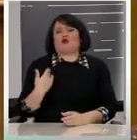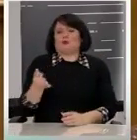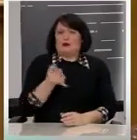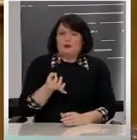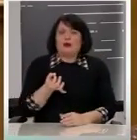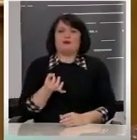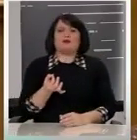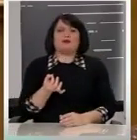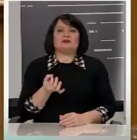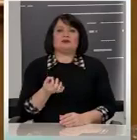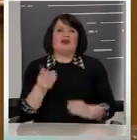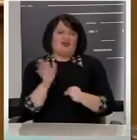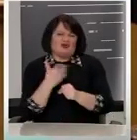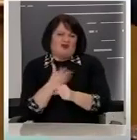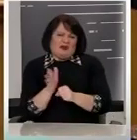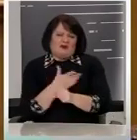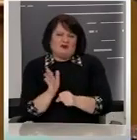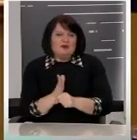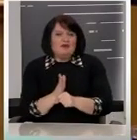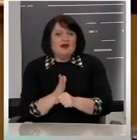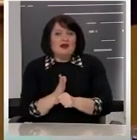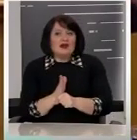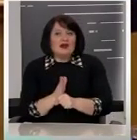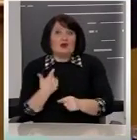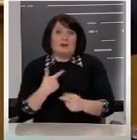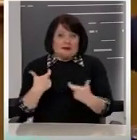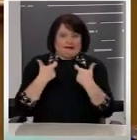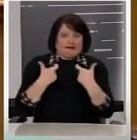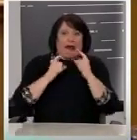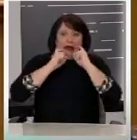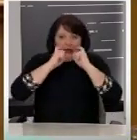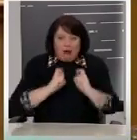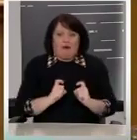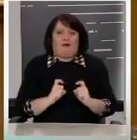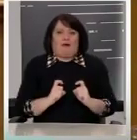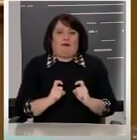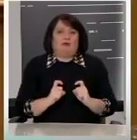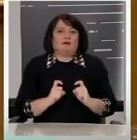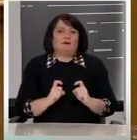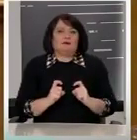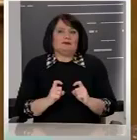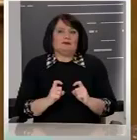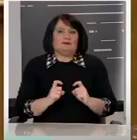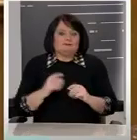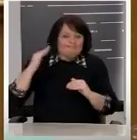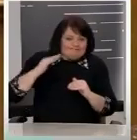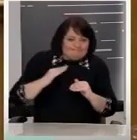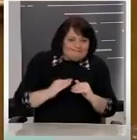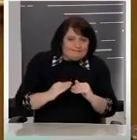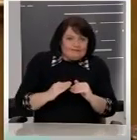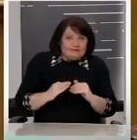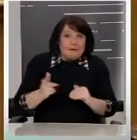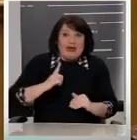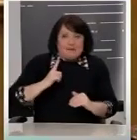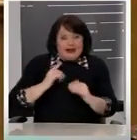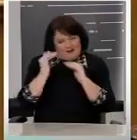μας είπε πόσο καταστροφικό είναι ότι αναγκαστήκαμε να πάμε προς τα κάτω την προηγούμενη